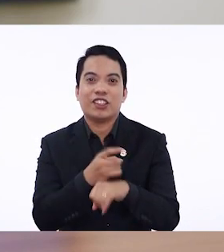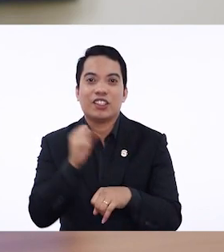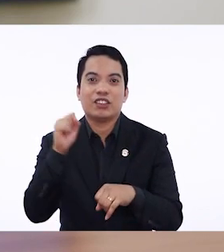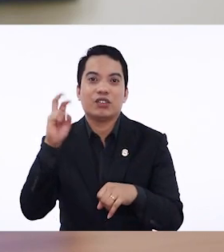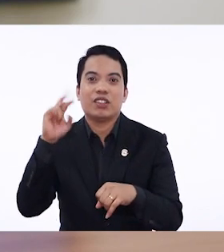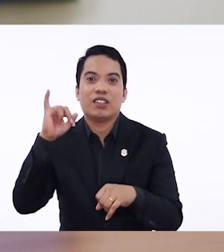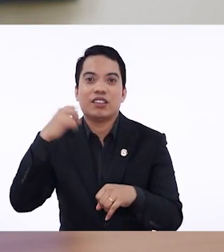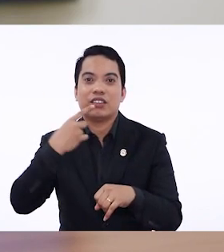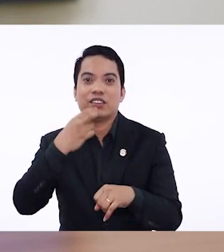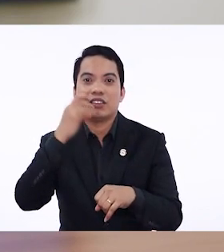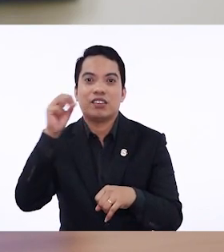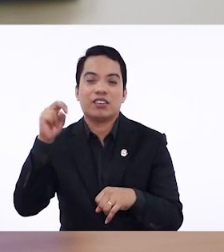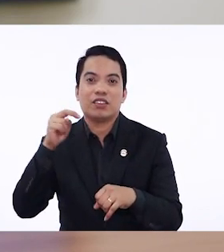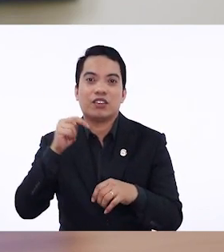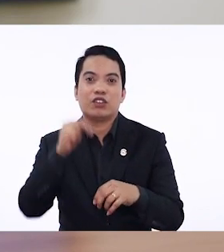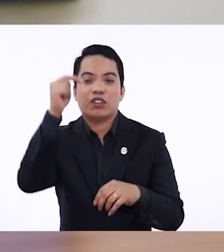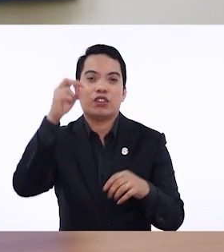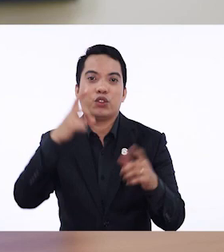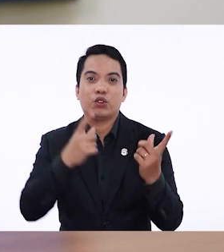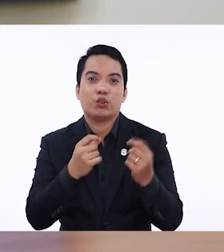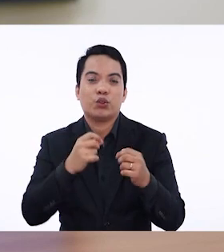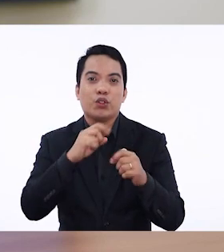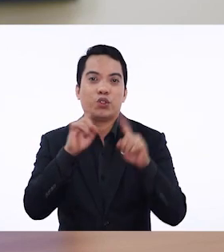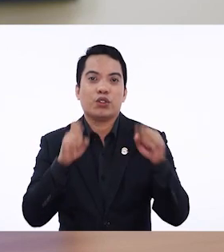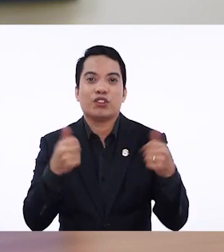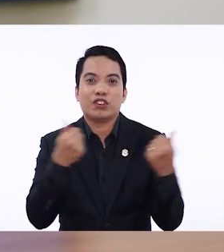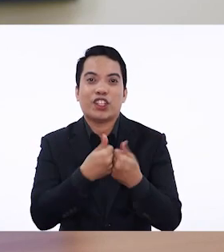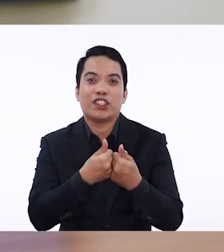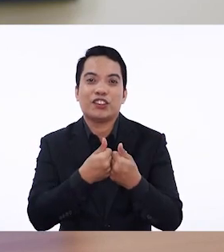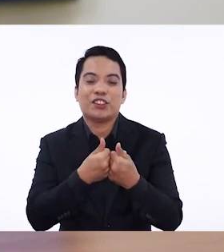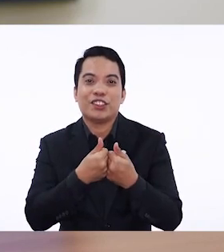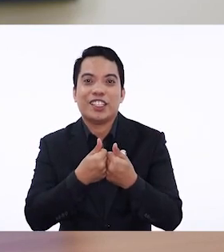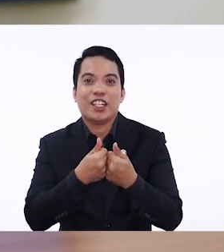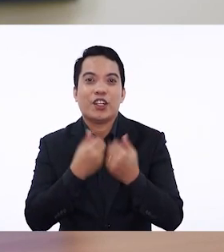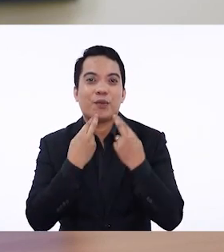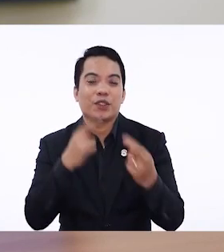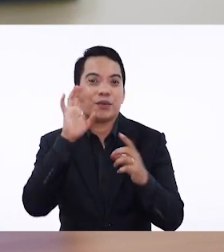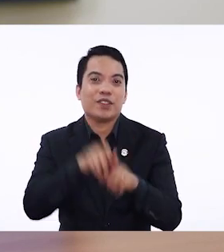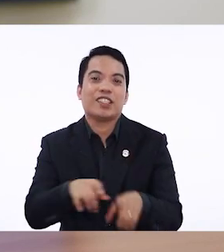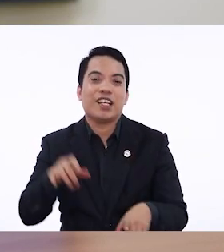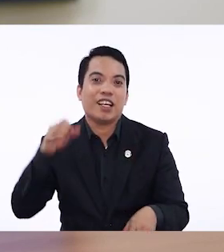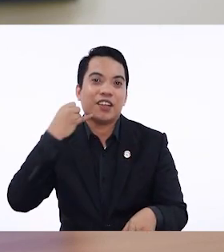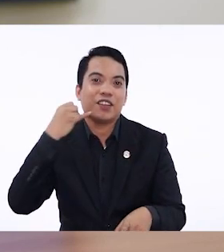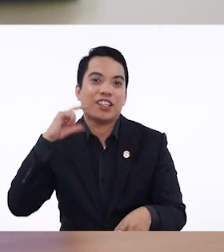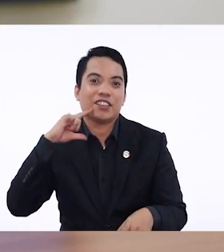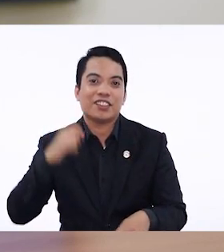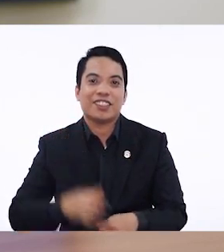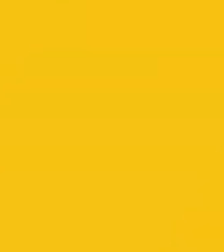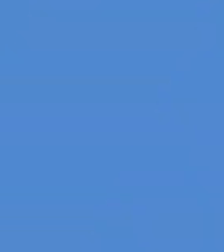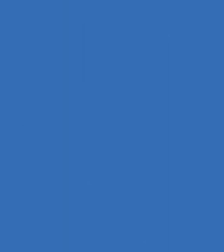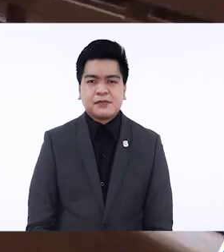del Norte sa isinagawang Quiz Bee Challenge. May report si kapatid na Ivy Lerion.